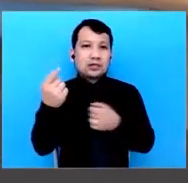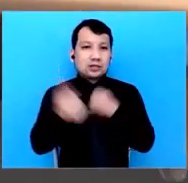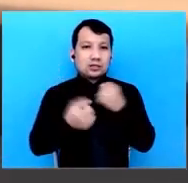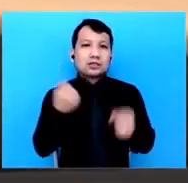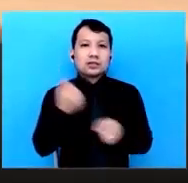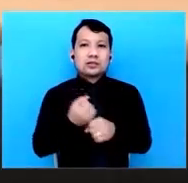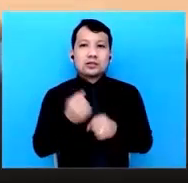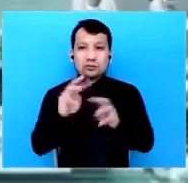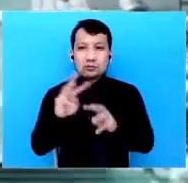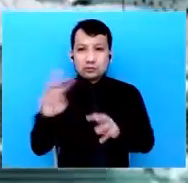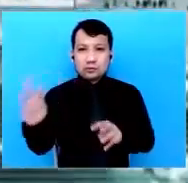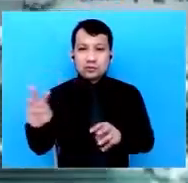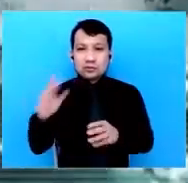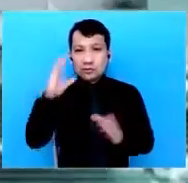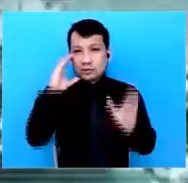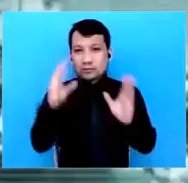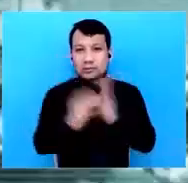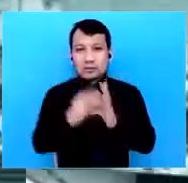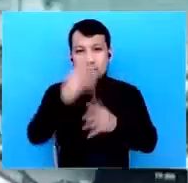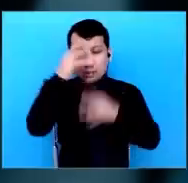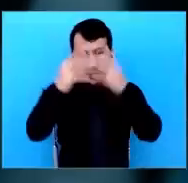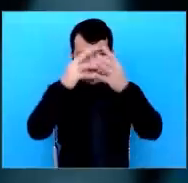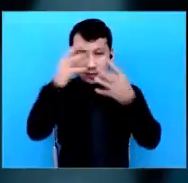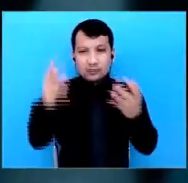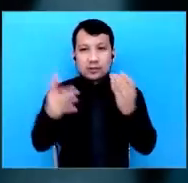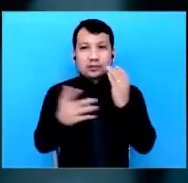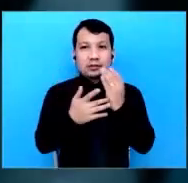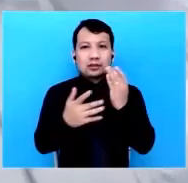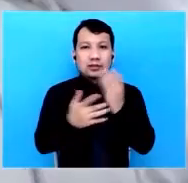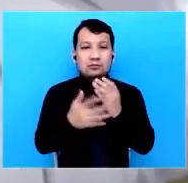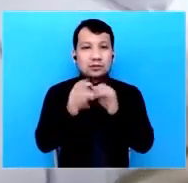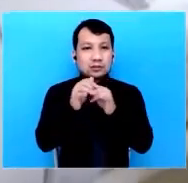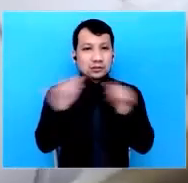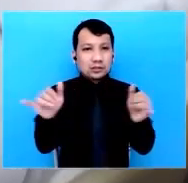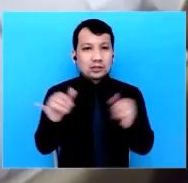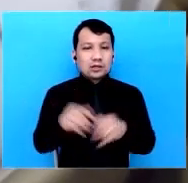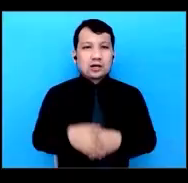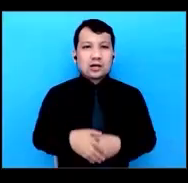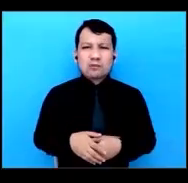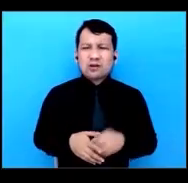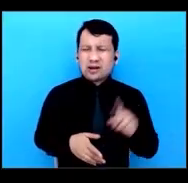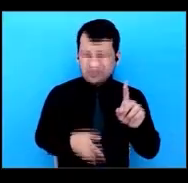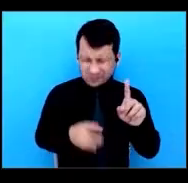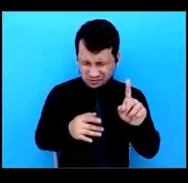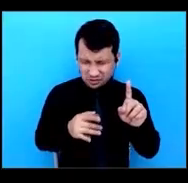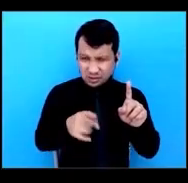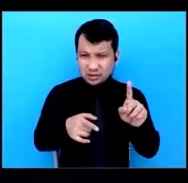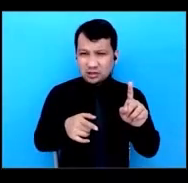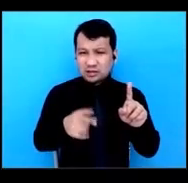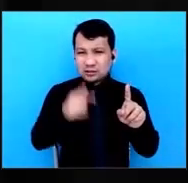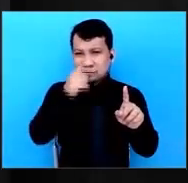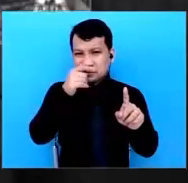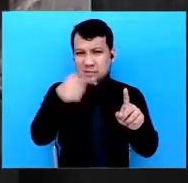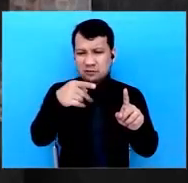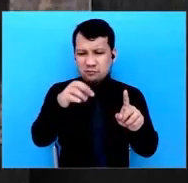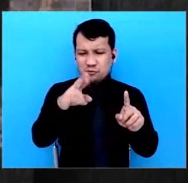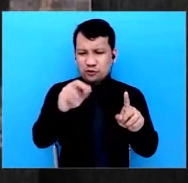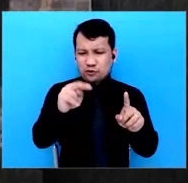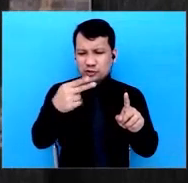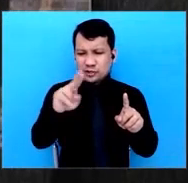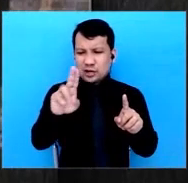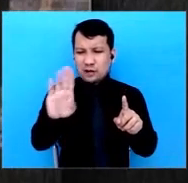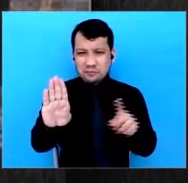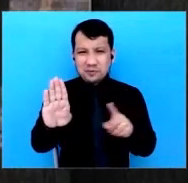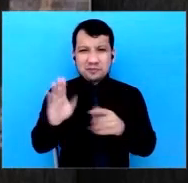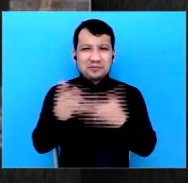na larawan ng inobasyon sa teknolohiya? Gaya ng ano ba tong Pornhub na to? Ang salitang metaverse ay unang